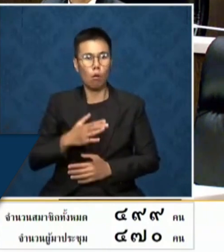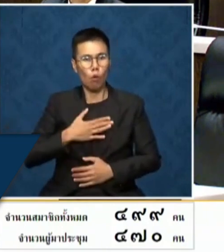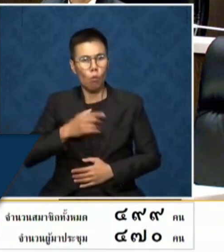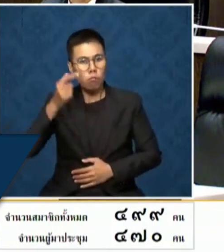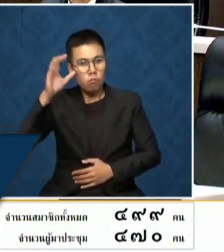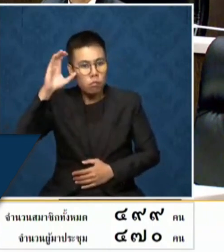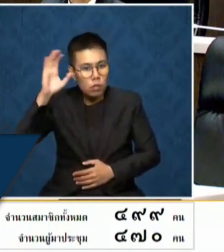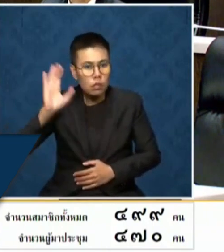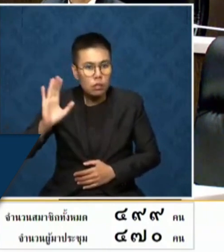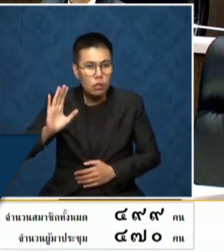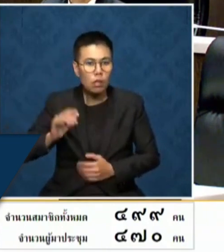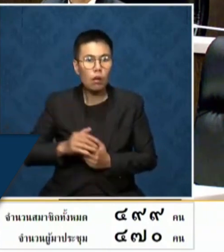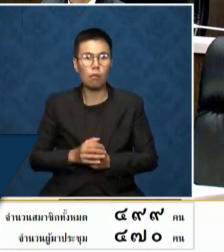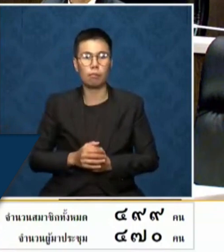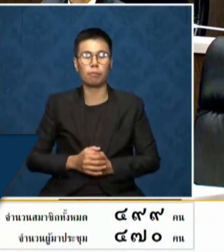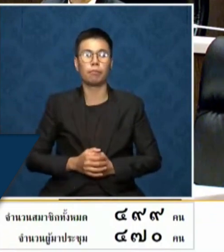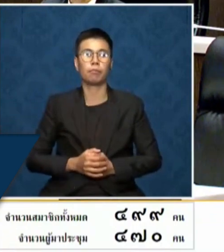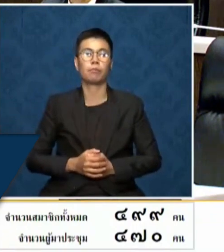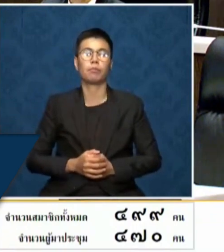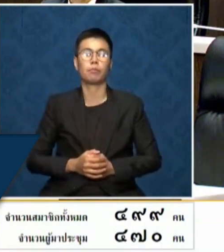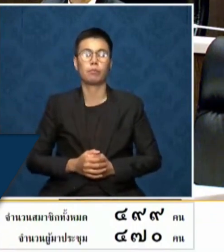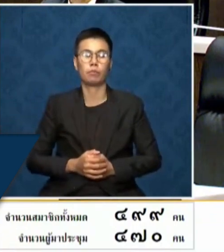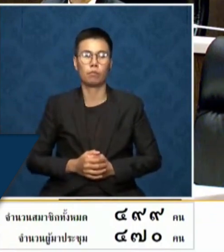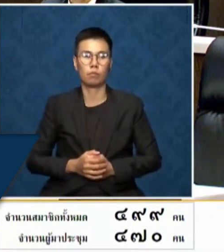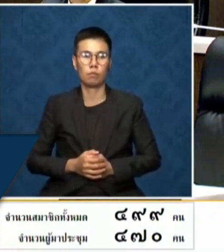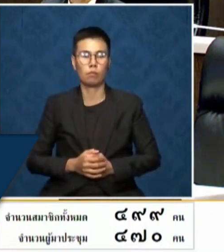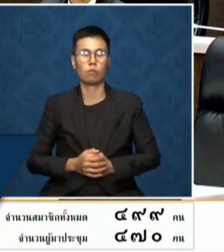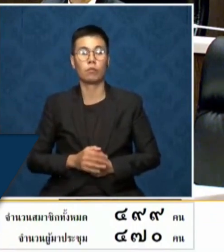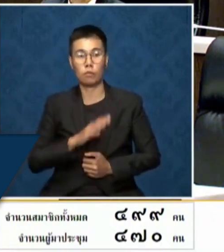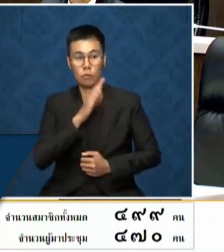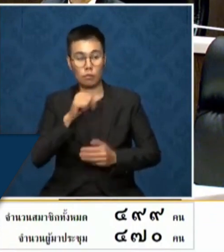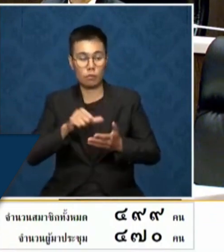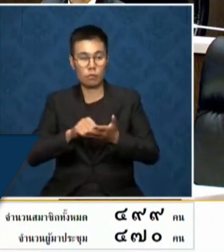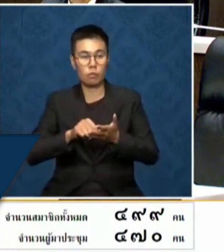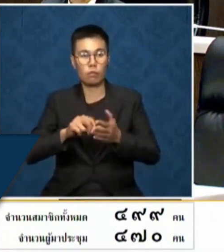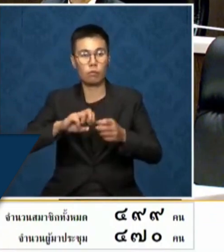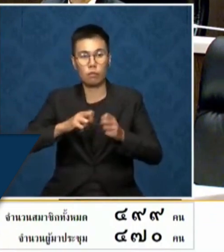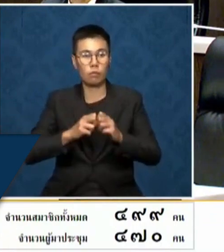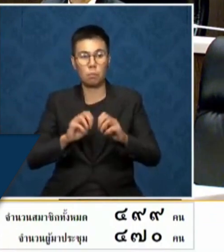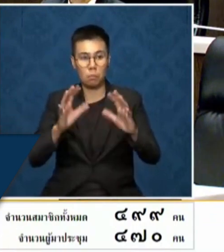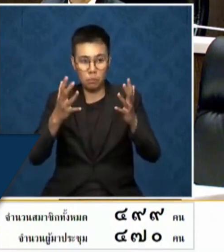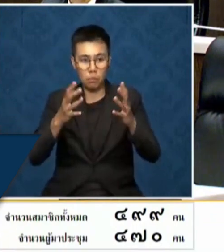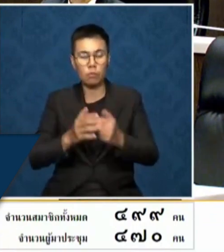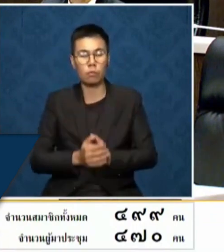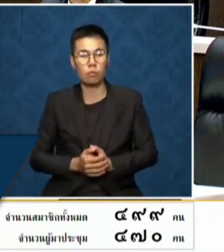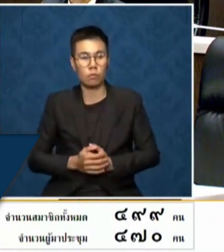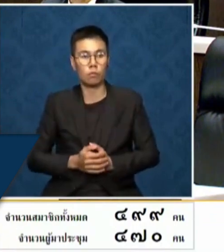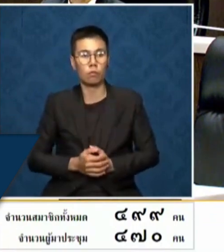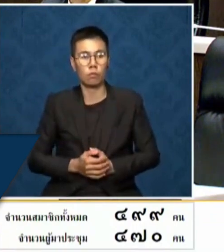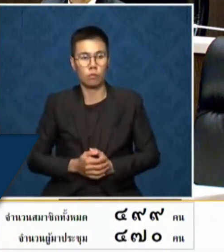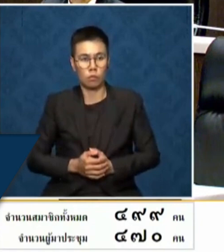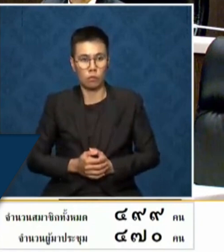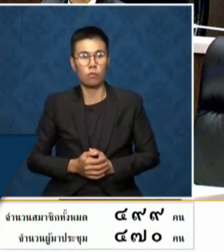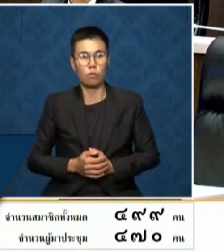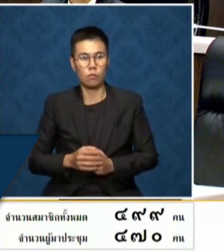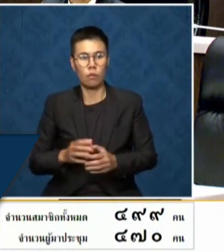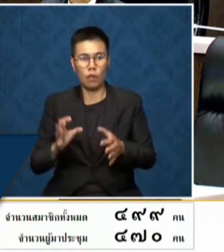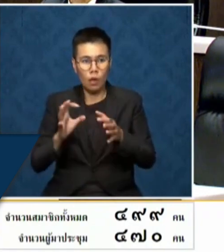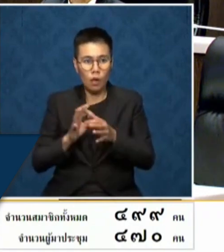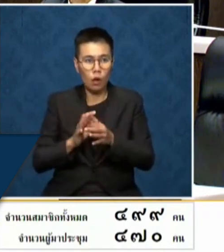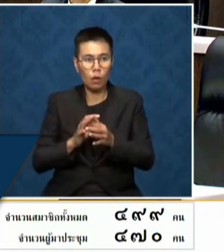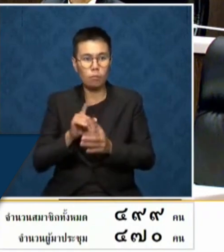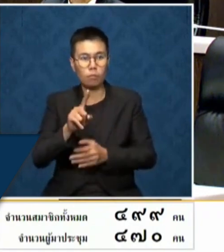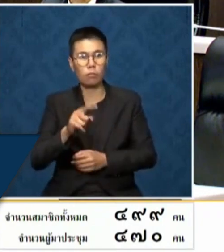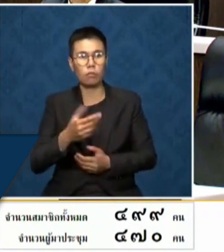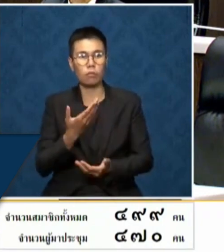เชื่อครับแล้วผมคิดว่าถ้าเราไม่แก้ปัญหานี้ครับผลประโยชน์ขนาดนี้สิ่งที่